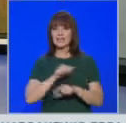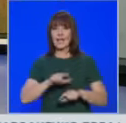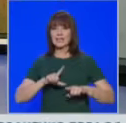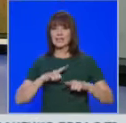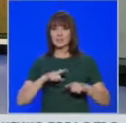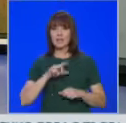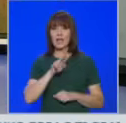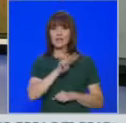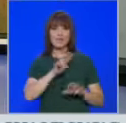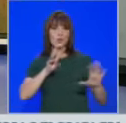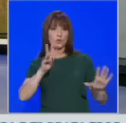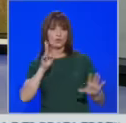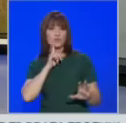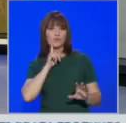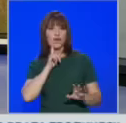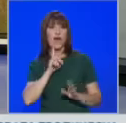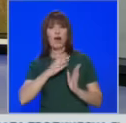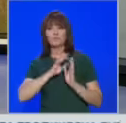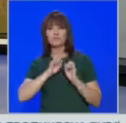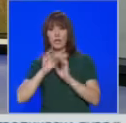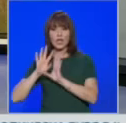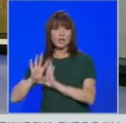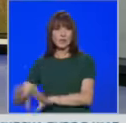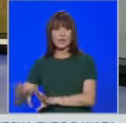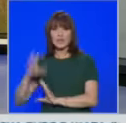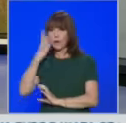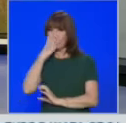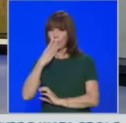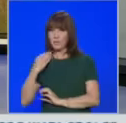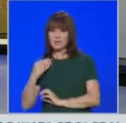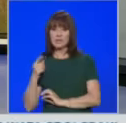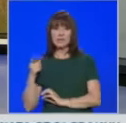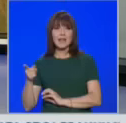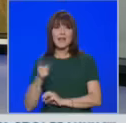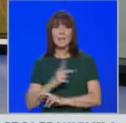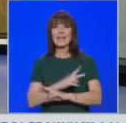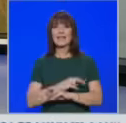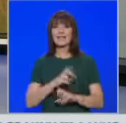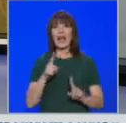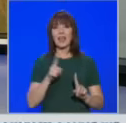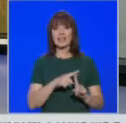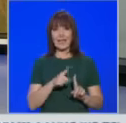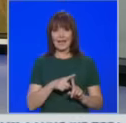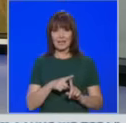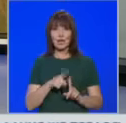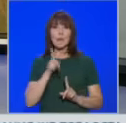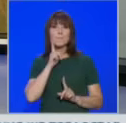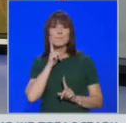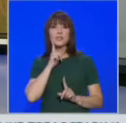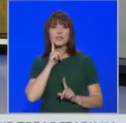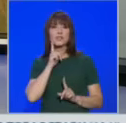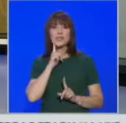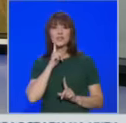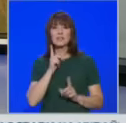сутрин. 28 души са били изоставени в микробус близо до прохода Троянови врата на автомагистрала Тракия. Мъжете са били